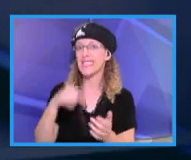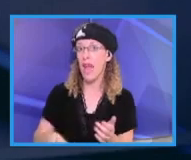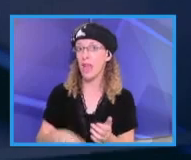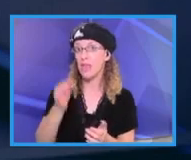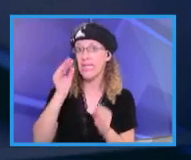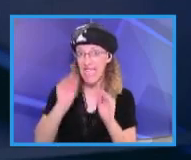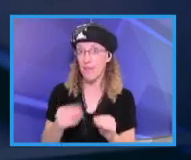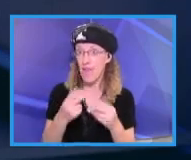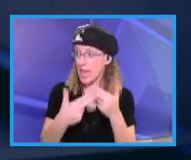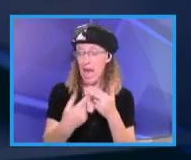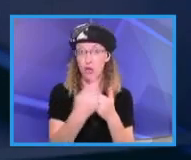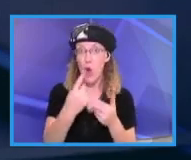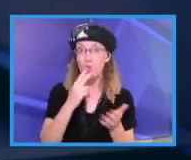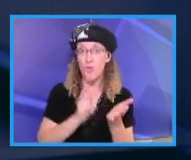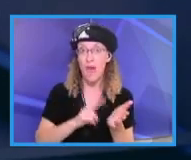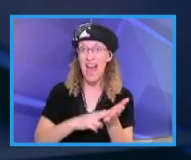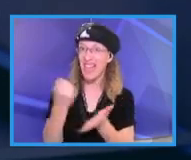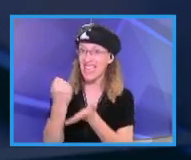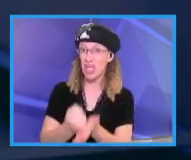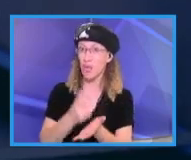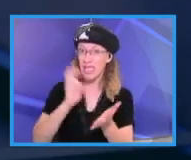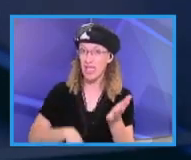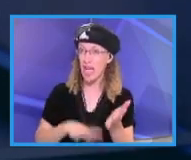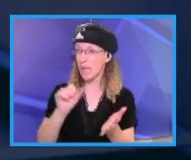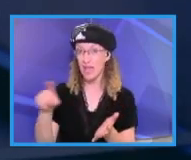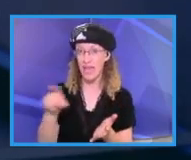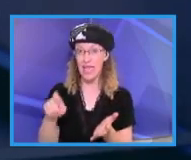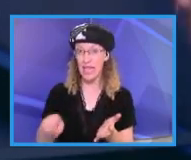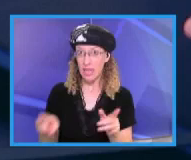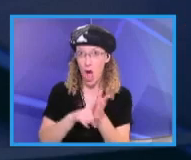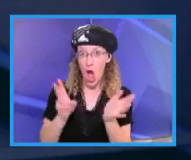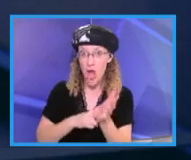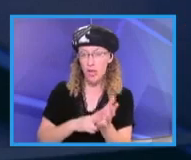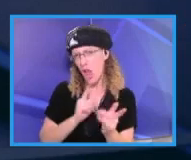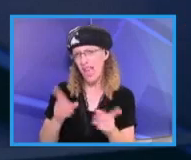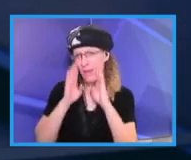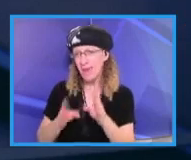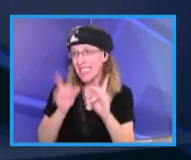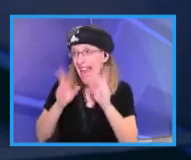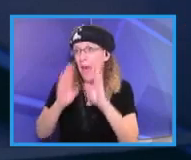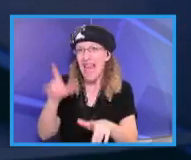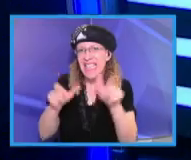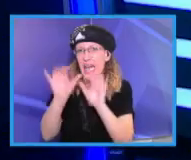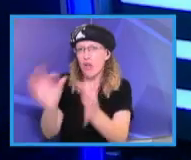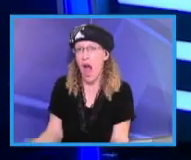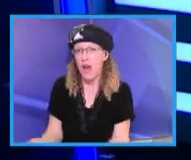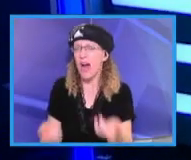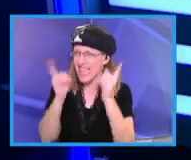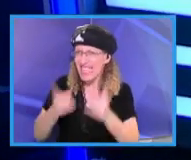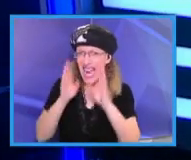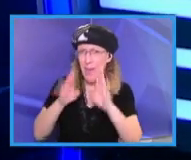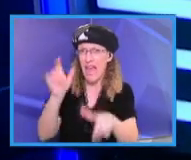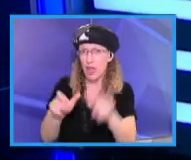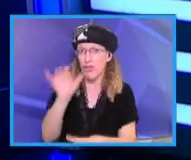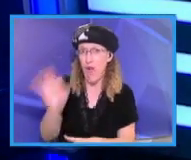שמת ליד כל קופה נציג של מס הכנסה שיראה אם אתה מתקתק את הדבר? לא. אתה מאמין, אתה צריך להאמין לאזרחים שלך. אתה צריך להאמין לאנשים